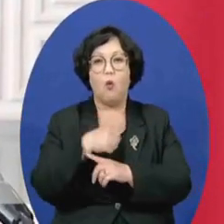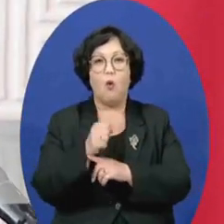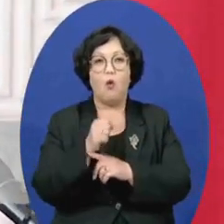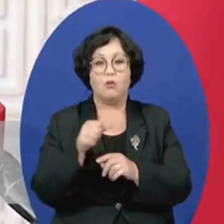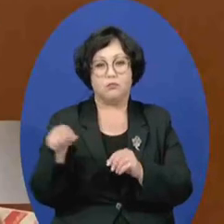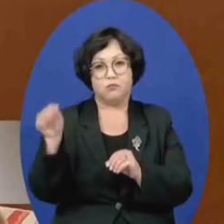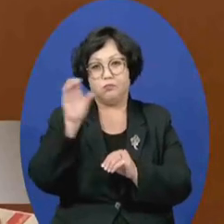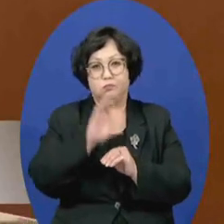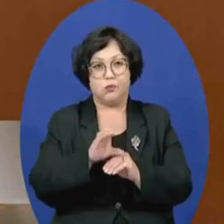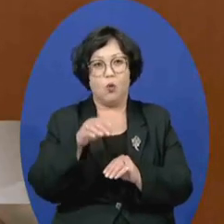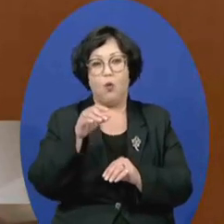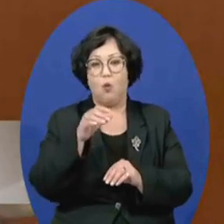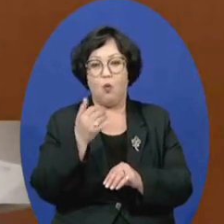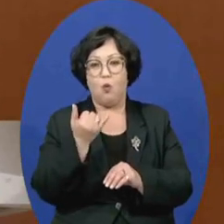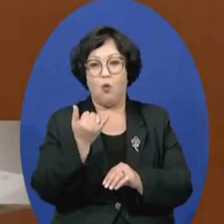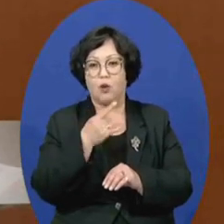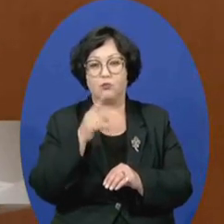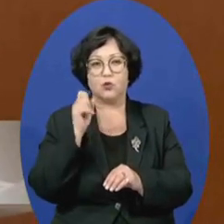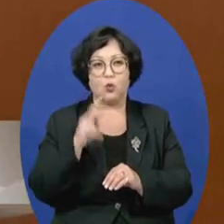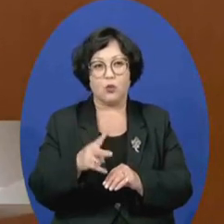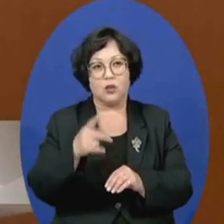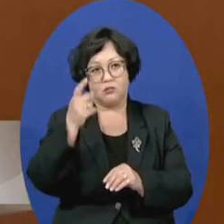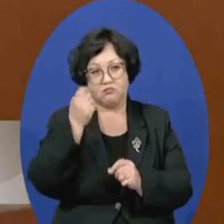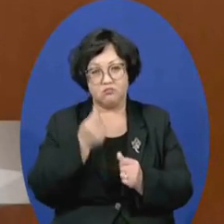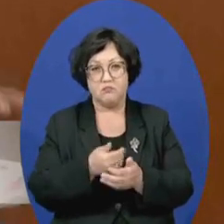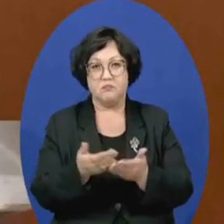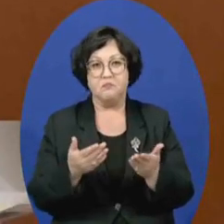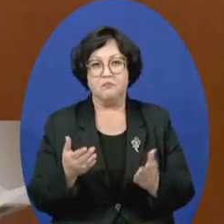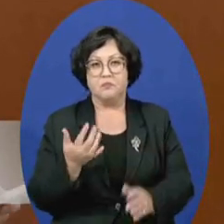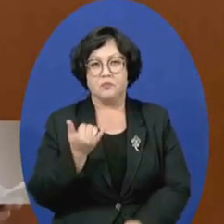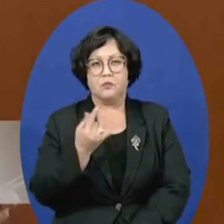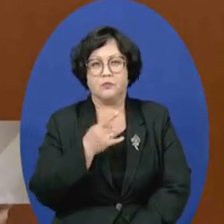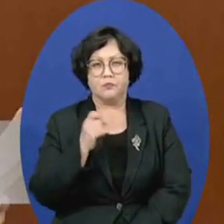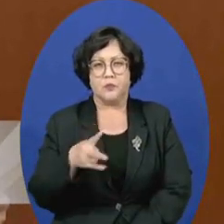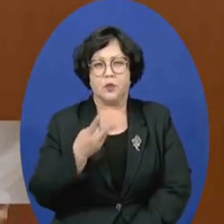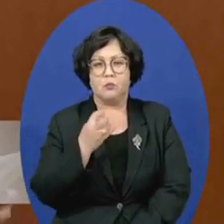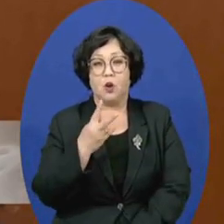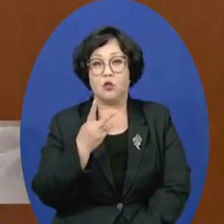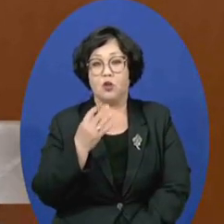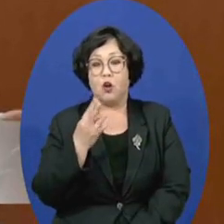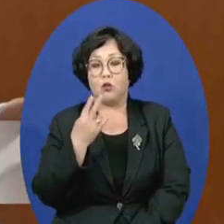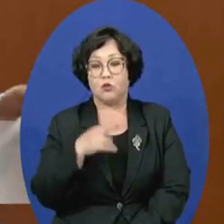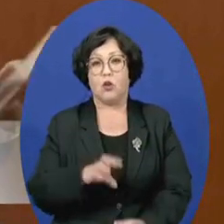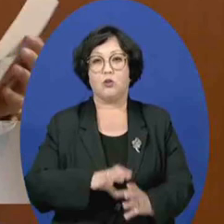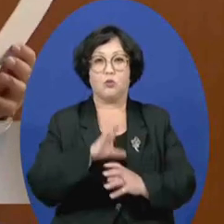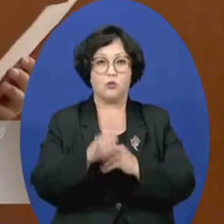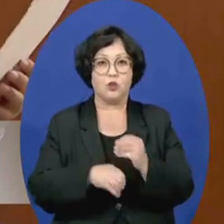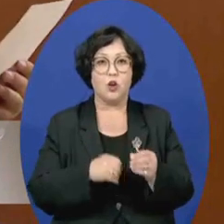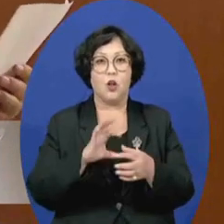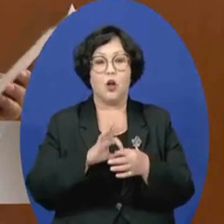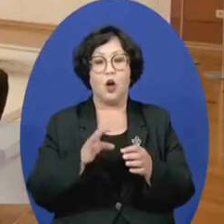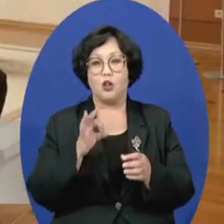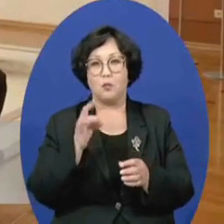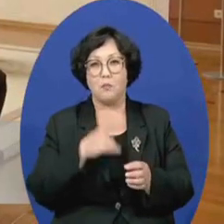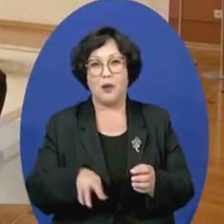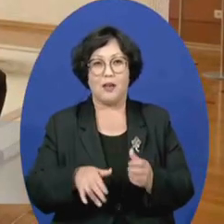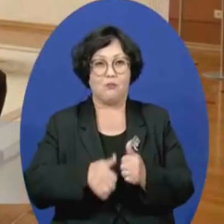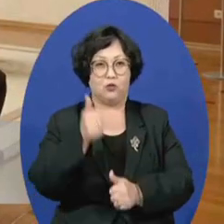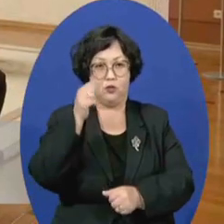чиглэлээр зарилга гаргаад байна. Тухайн зарилгын хүрээнд 2021 онд олон улсын олимпиадуудад амжилттай